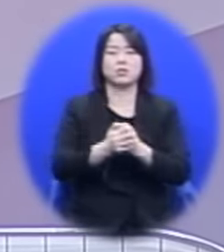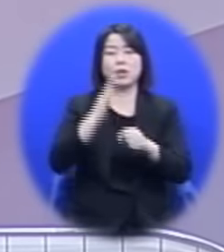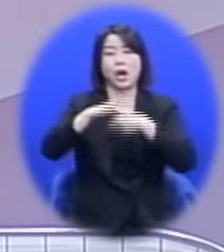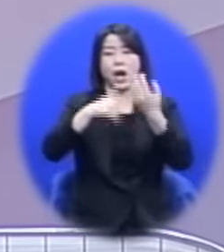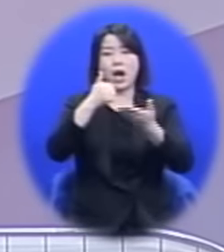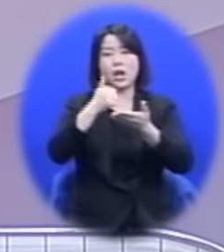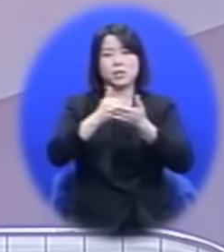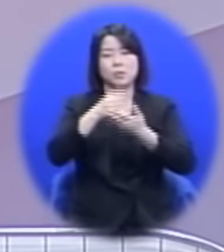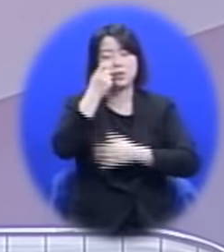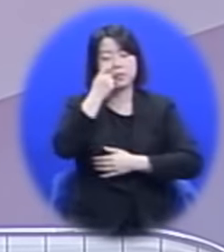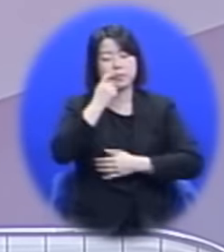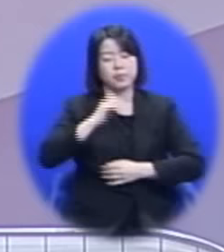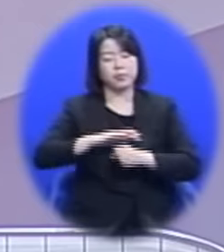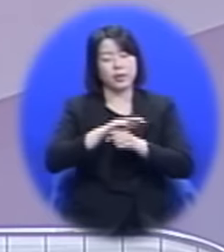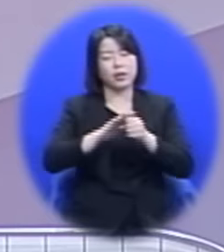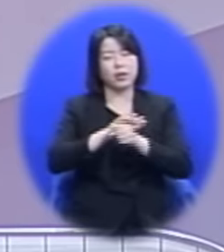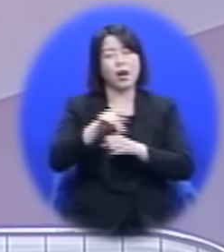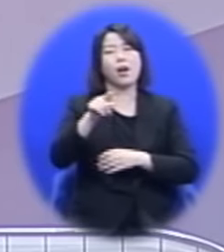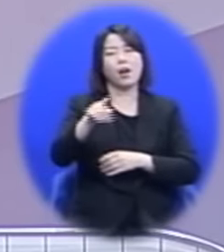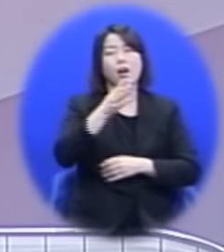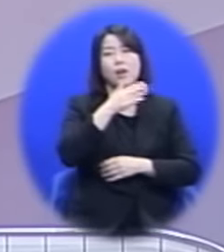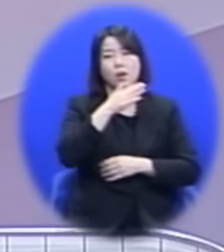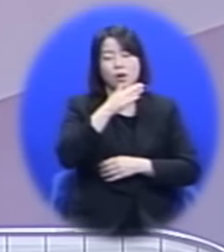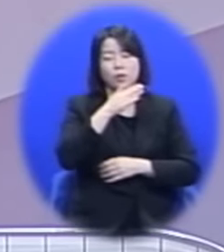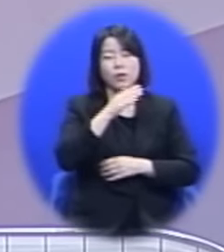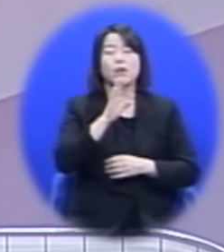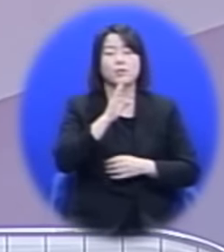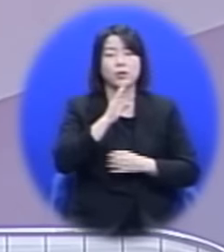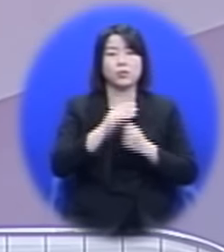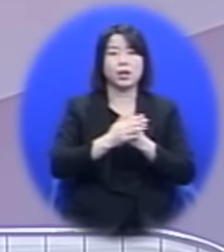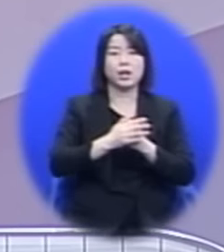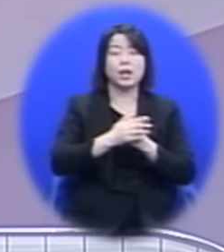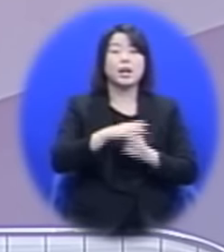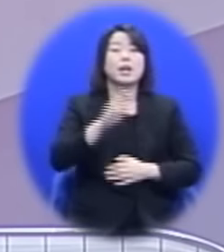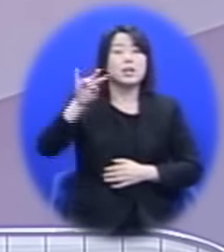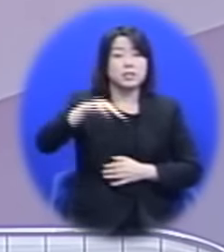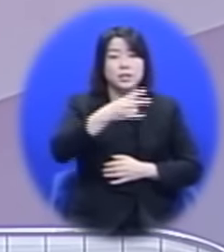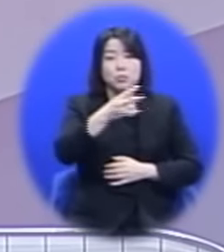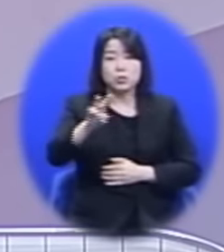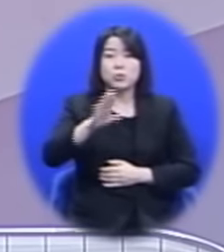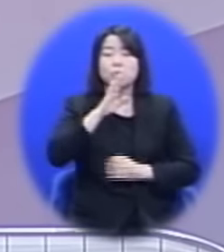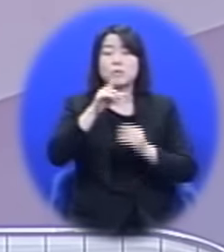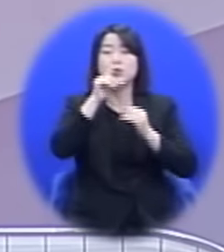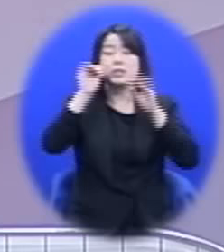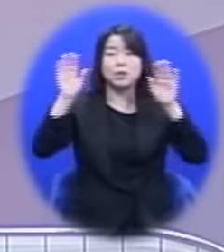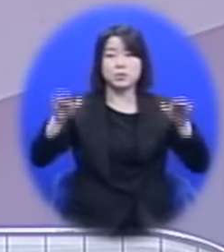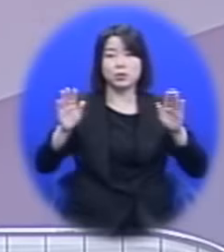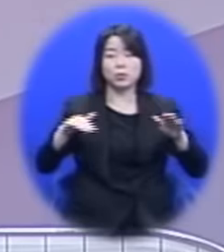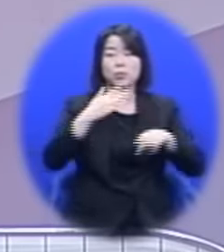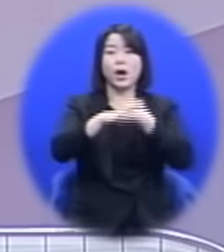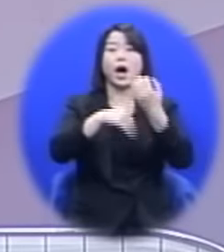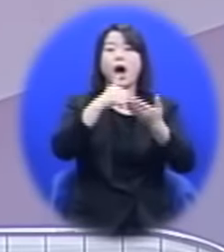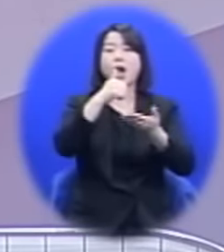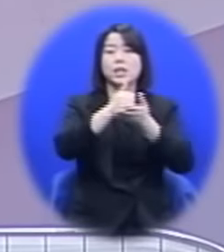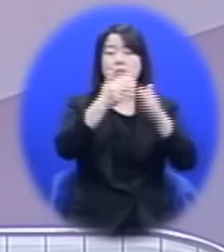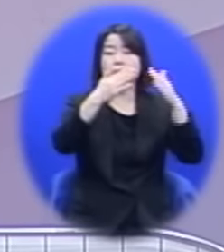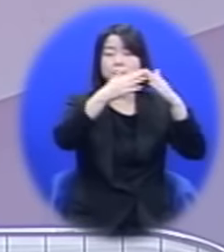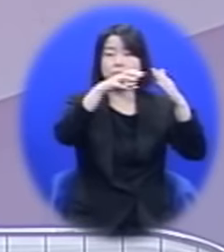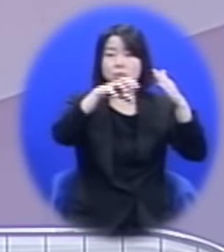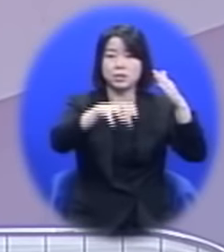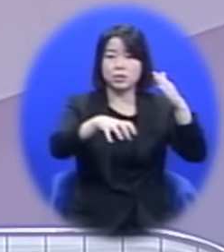하나님의 긍휼하심이 저런 것이구나. 제비도 참새도 하나님의 집에서 거처할 집을